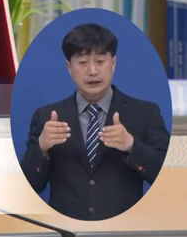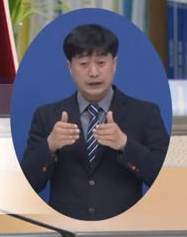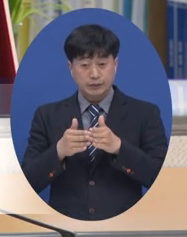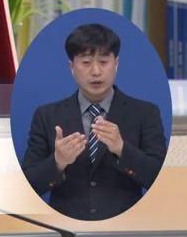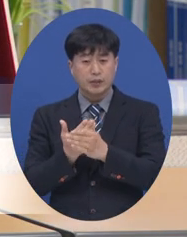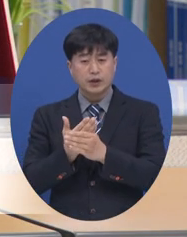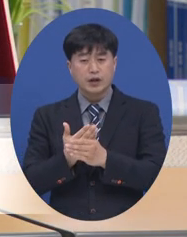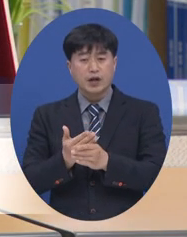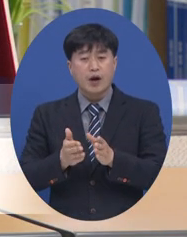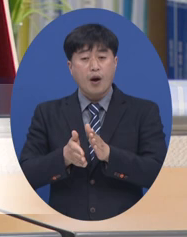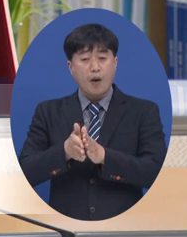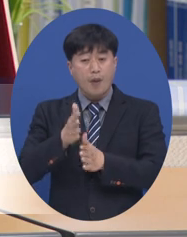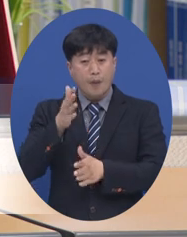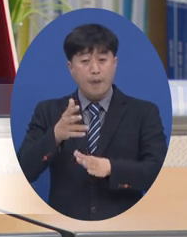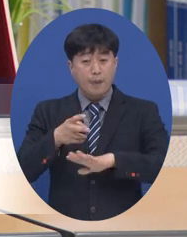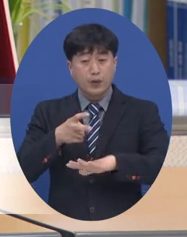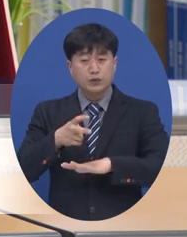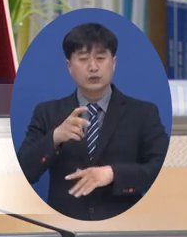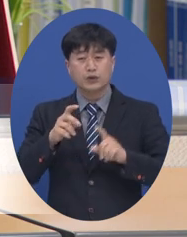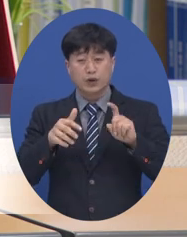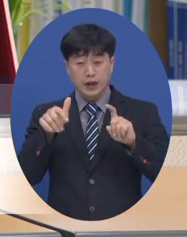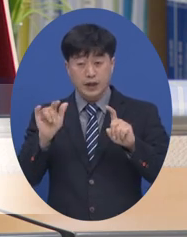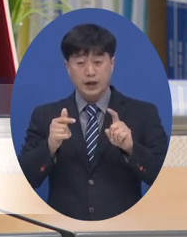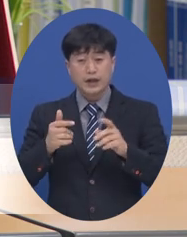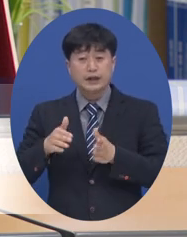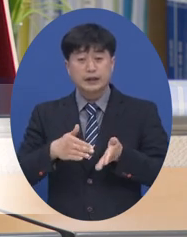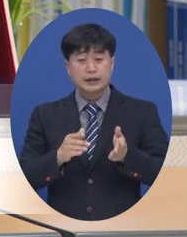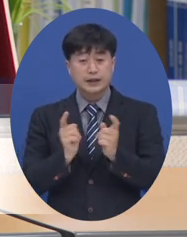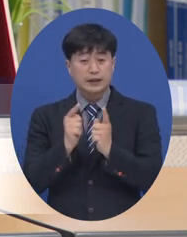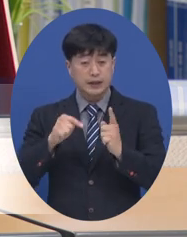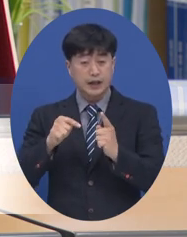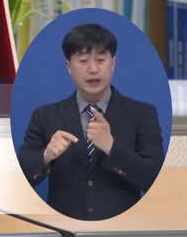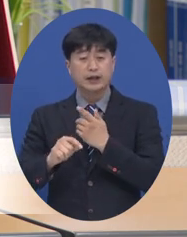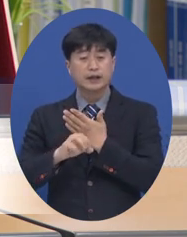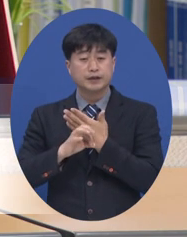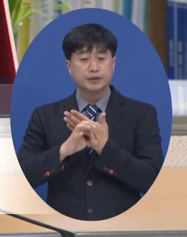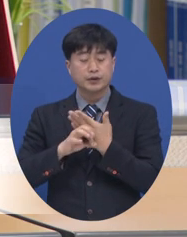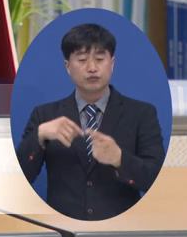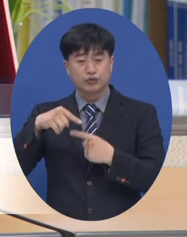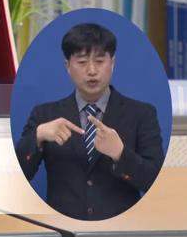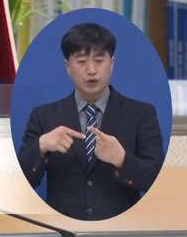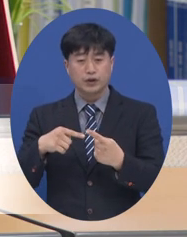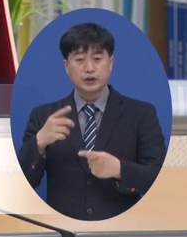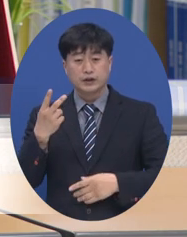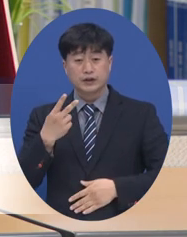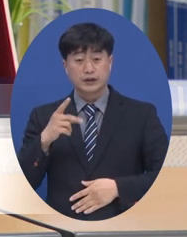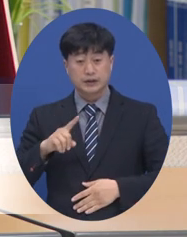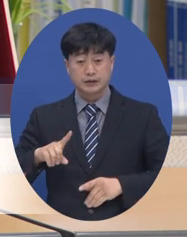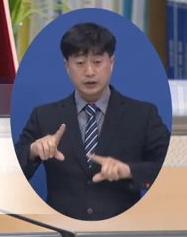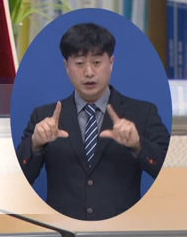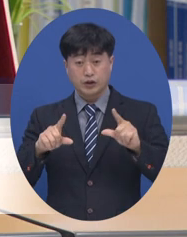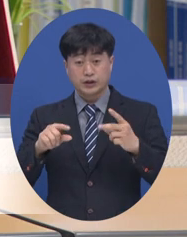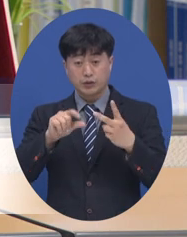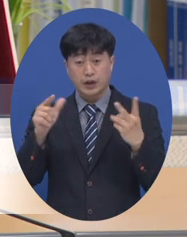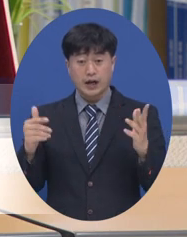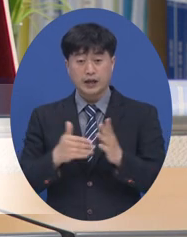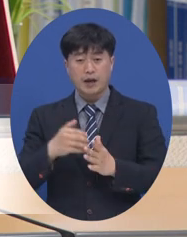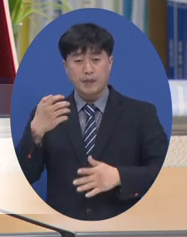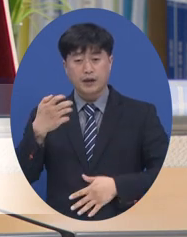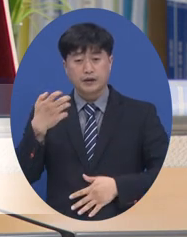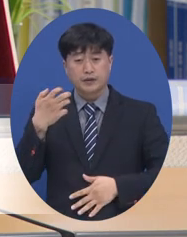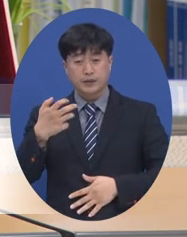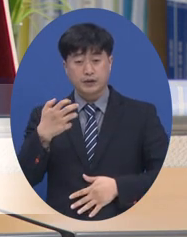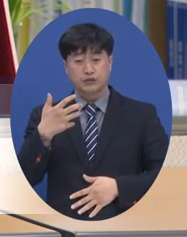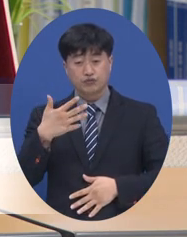시내버스 10개의 노선을 대상으로 1차 시험 서비스를 운영하고 21년 2월까지는 89개